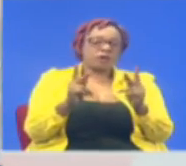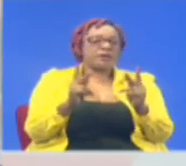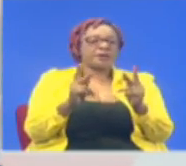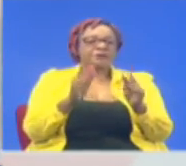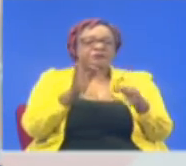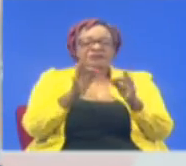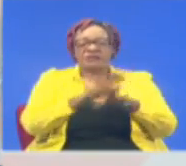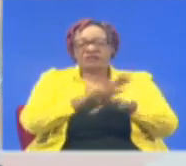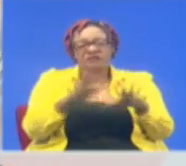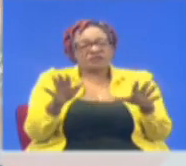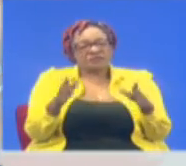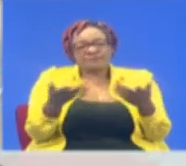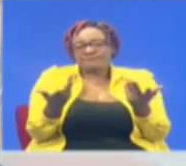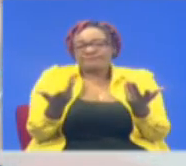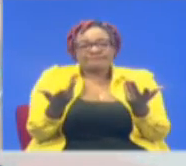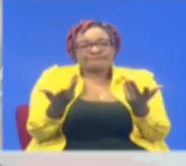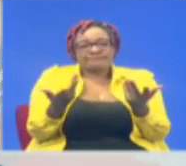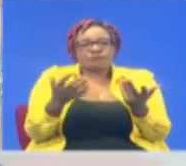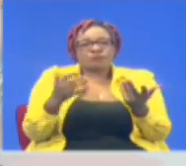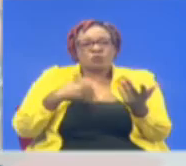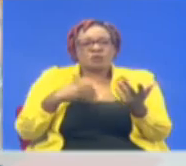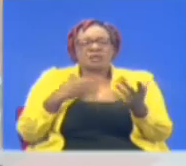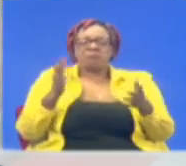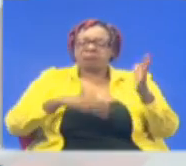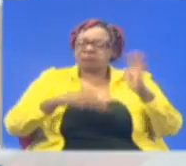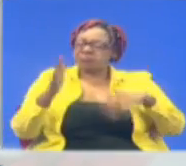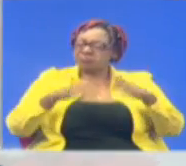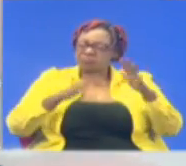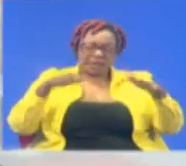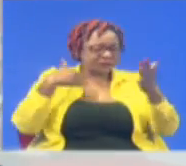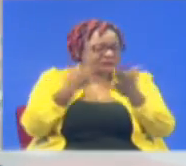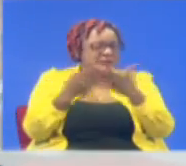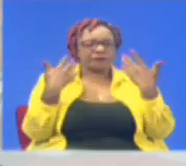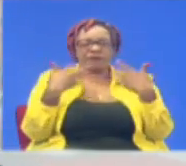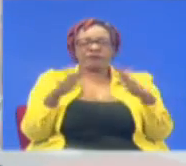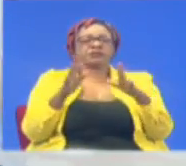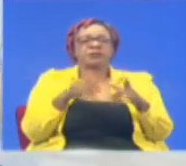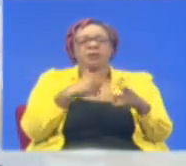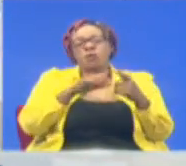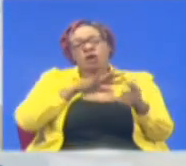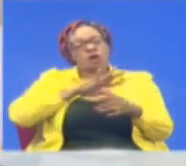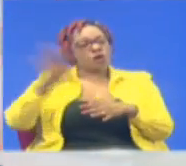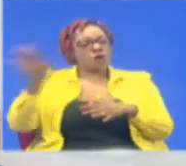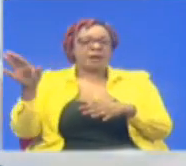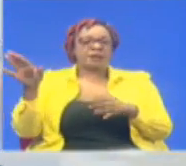Tuikaziwa kuingia, sisi na Ingo mmetu tutacheza paka vile game yote itaisha, alafu situru.